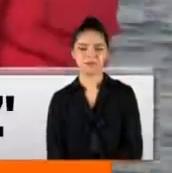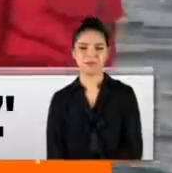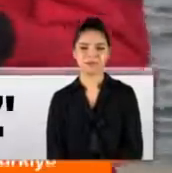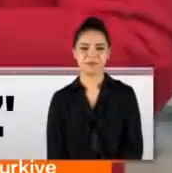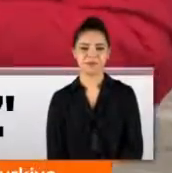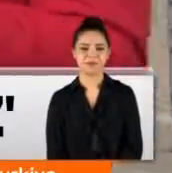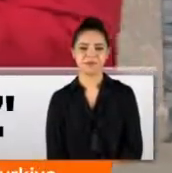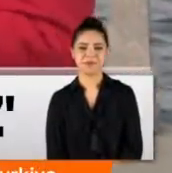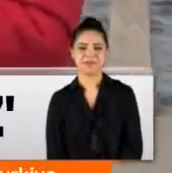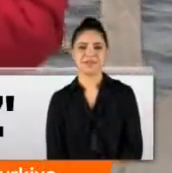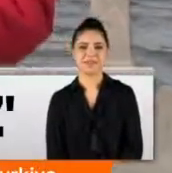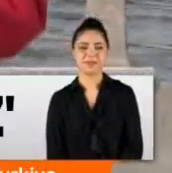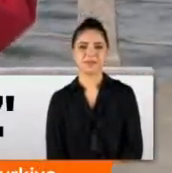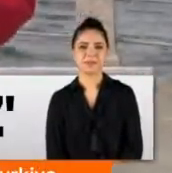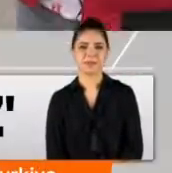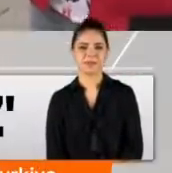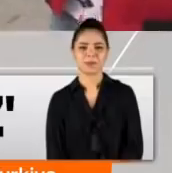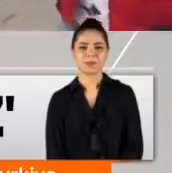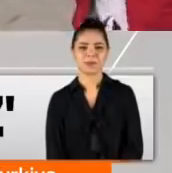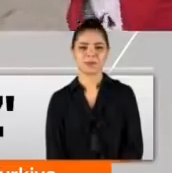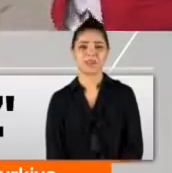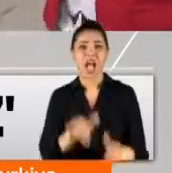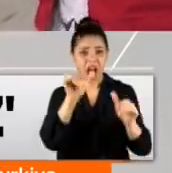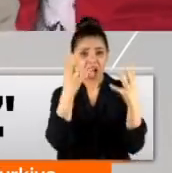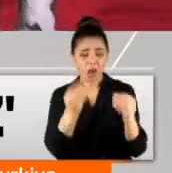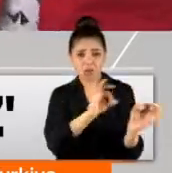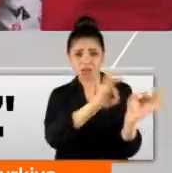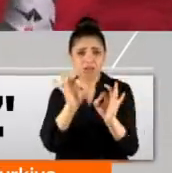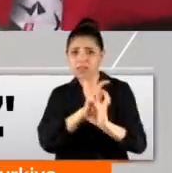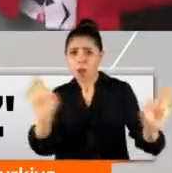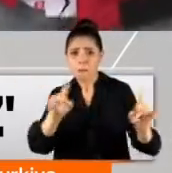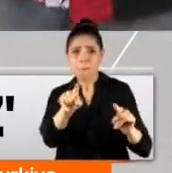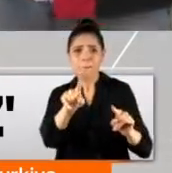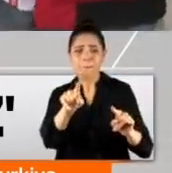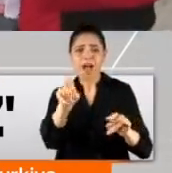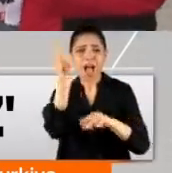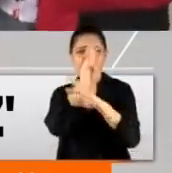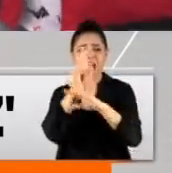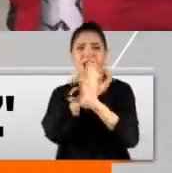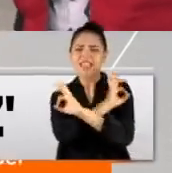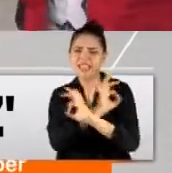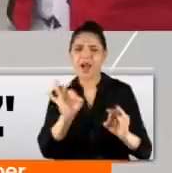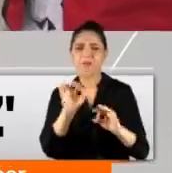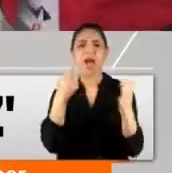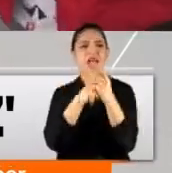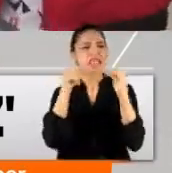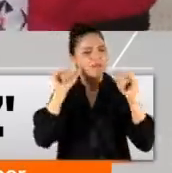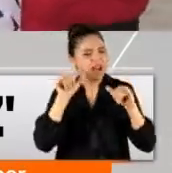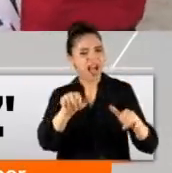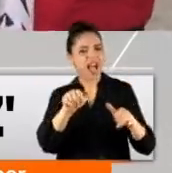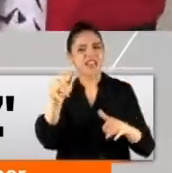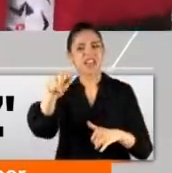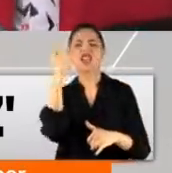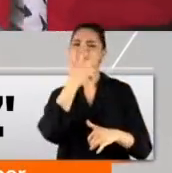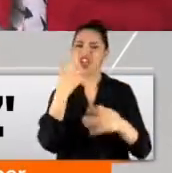Harikasınız ya. Bir anda böyle bir şey vallahi gerçekten. Bu aynı oldu. Değil mi? Yani... İsimler de aynı. İsimler aynı mı? Artık sen orada